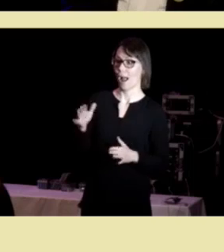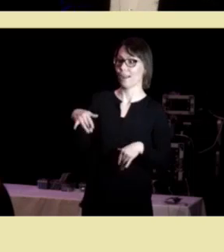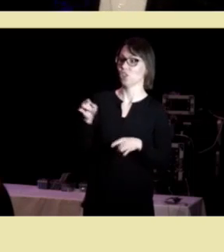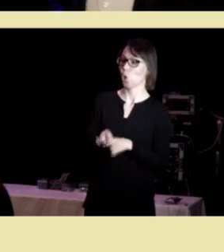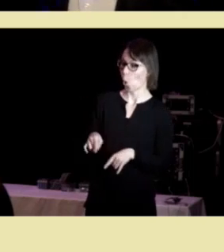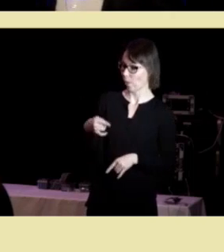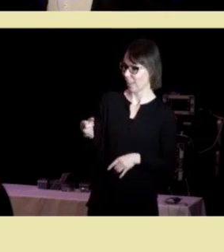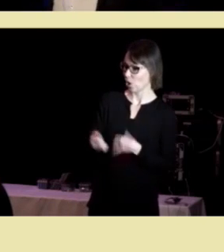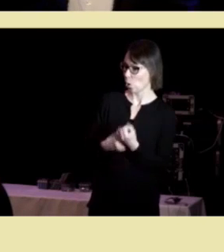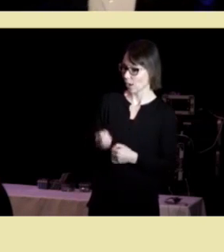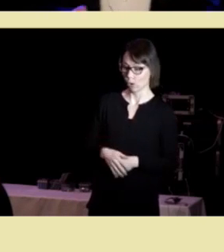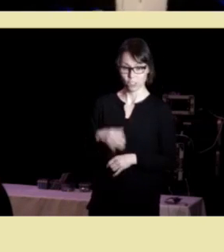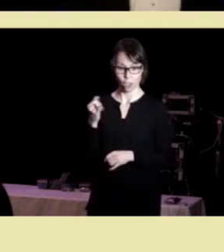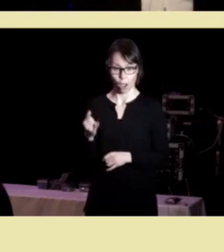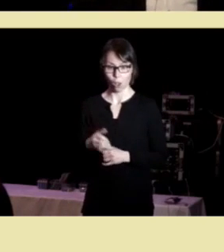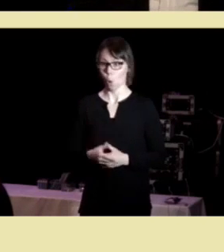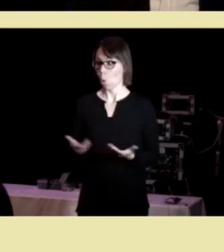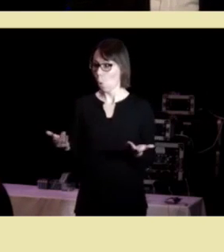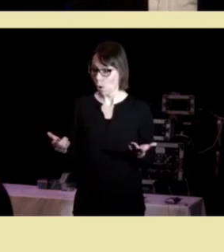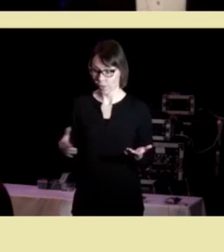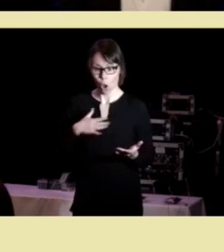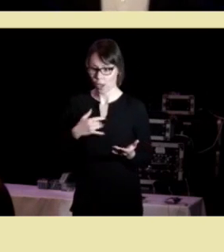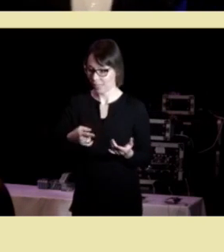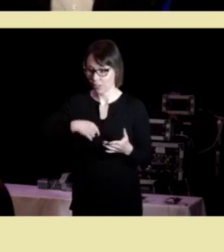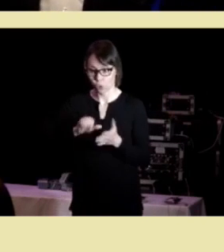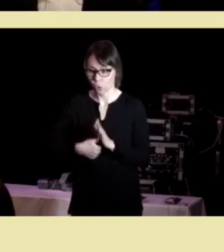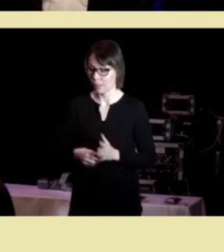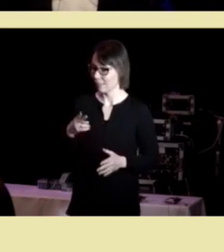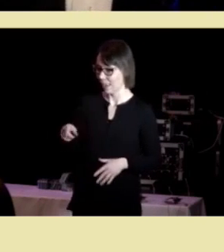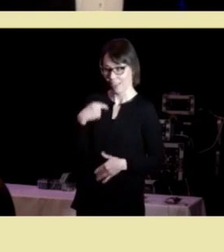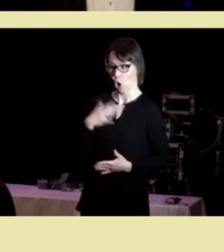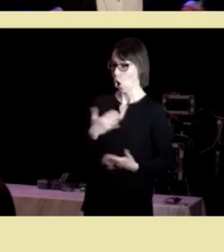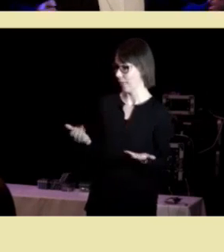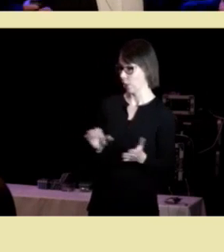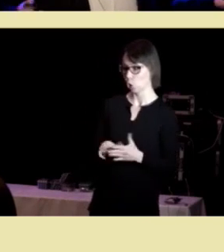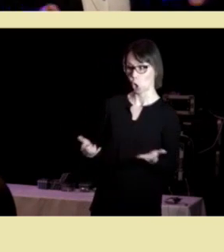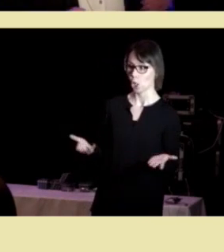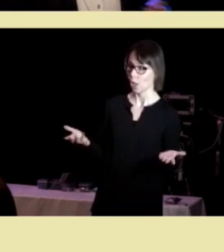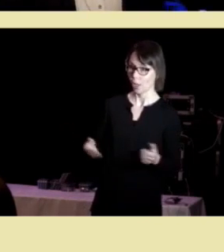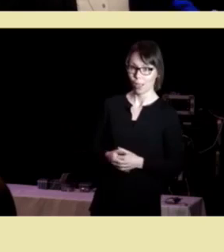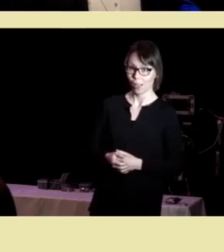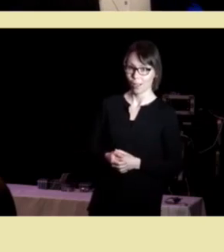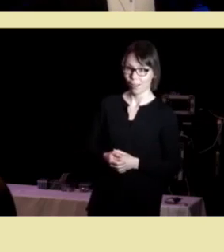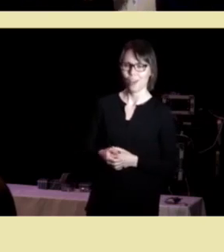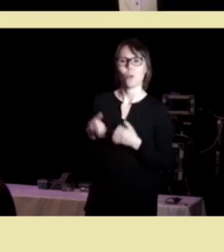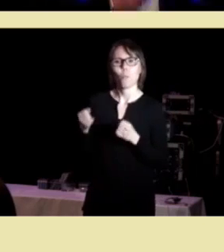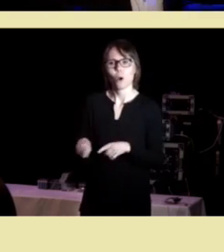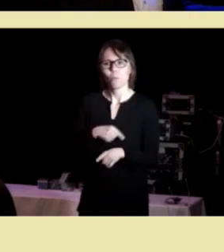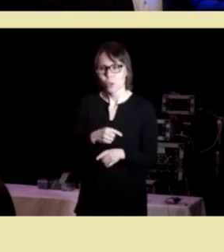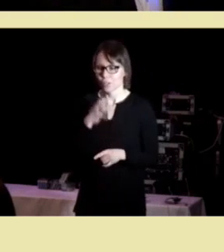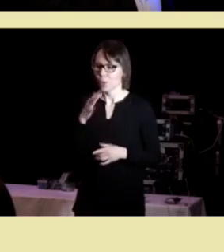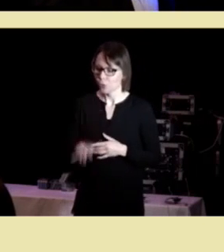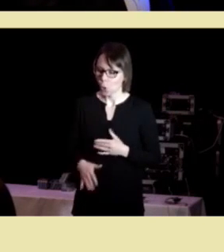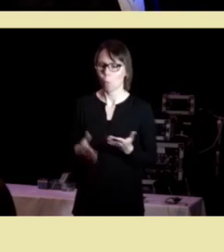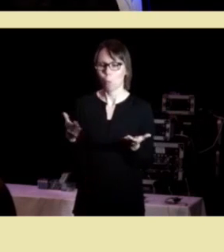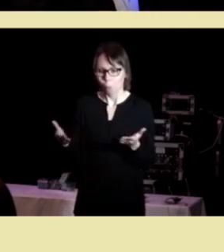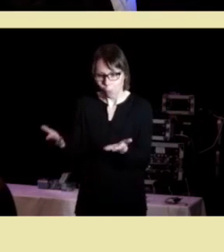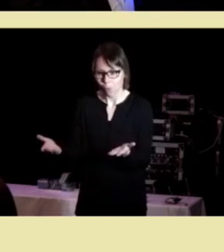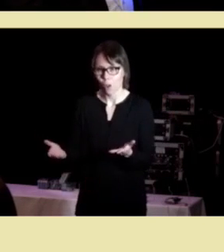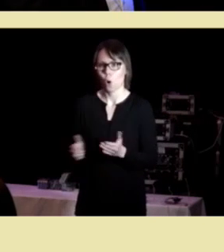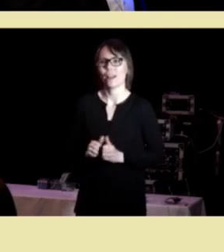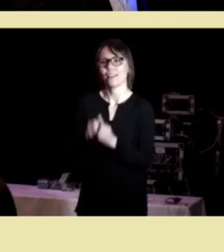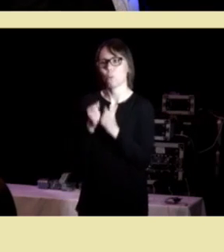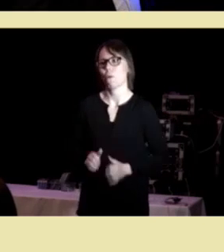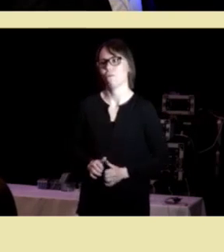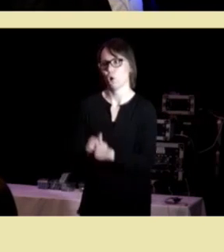sånn vi gjør det? Ja, det er sånn vi gjør. Ja, da har ikke vi kontroll da. Nei, vi har ikke kontroll. Og da må man jo begynne å snakke om det og sette det på dagsorden, og så må